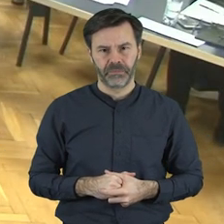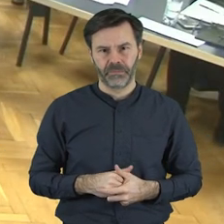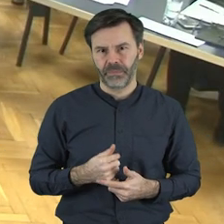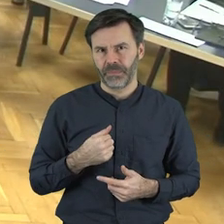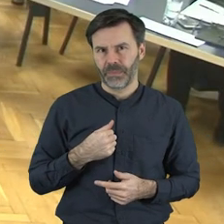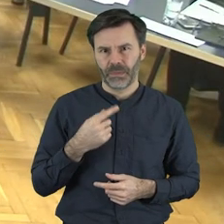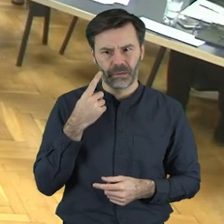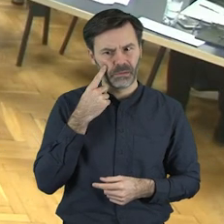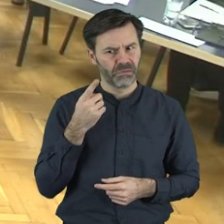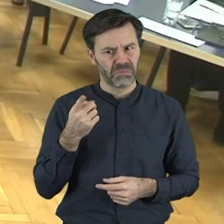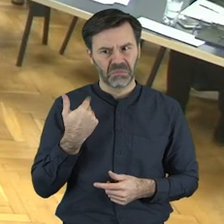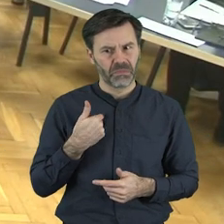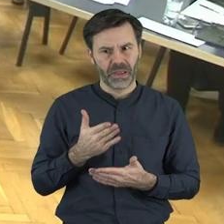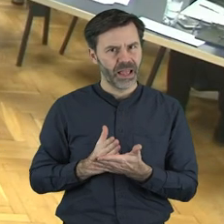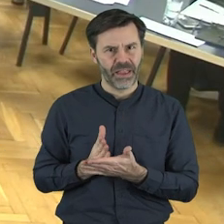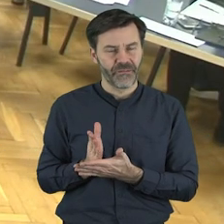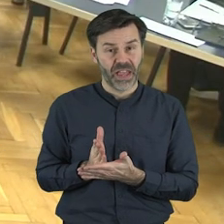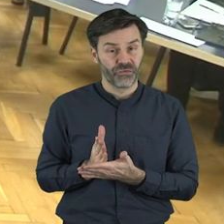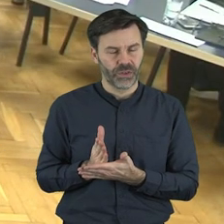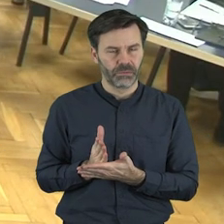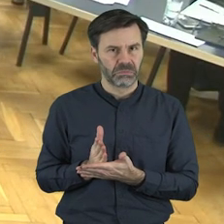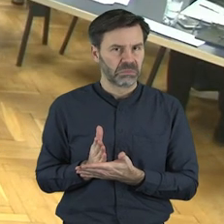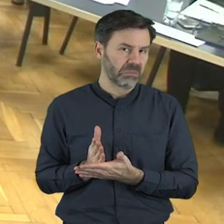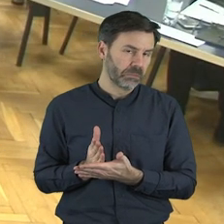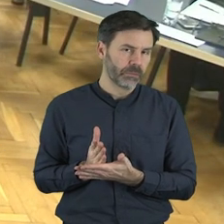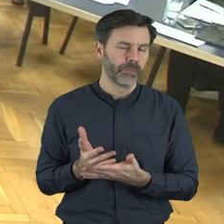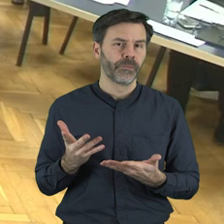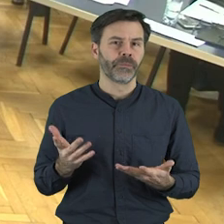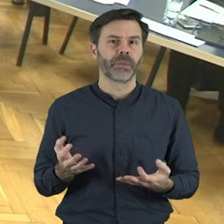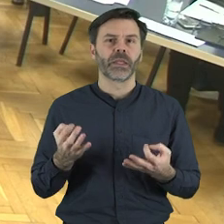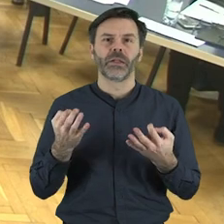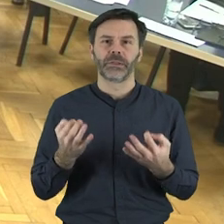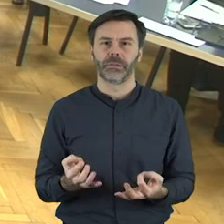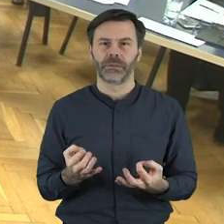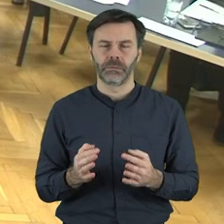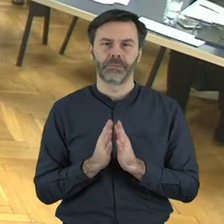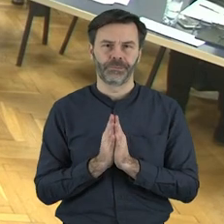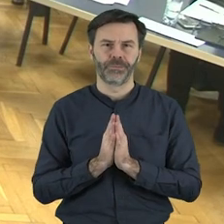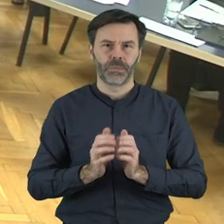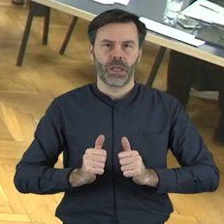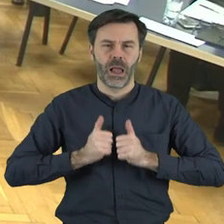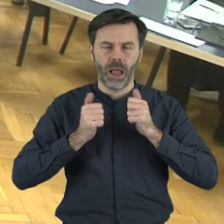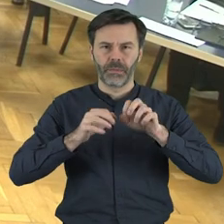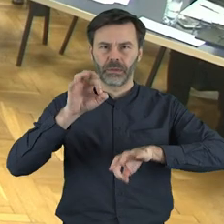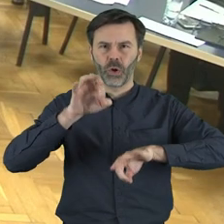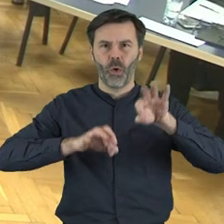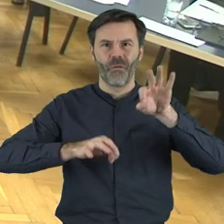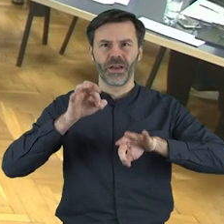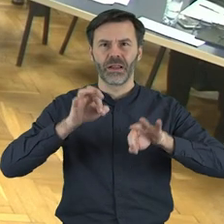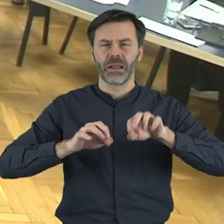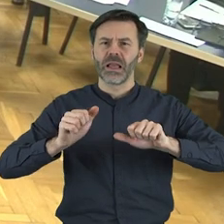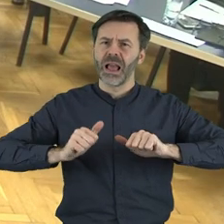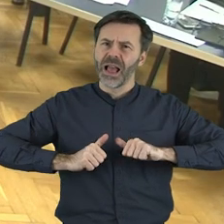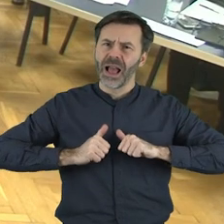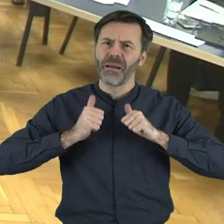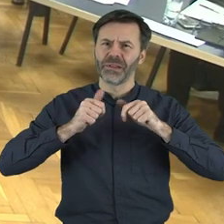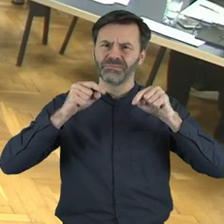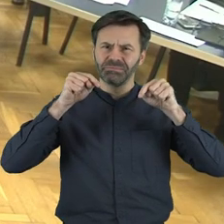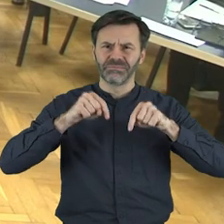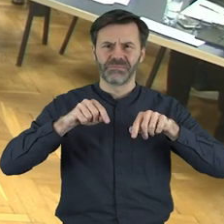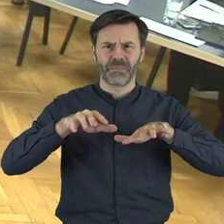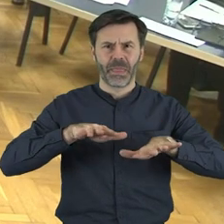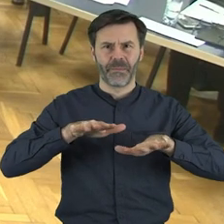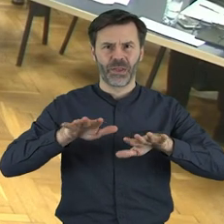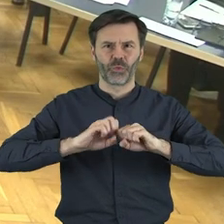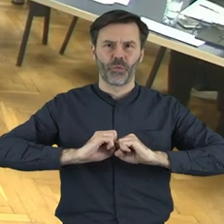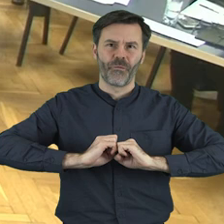dzisiaj poprosiliśmy o tę sesję, żeby mieć możliwość wyjaśnienia i odniesienia się do tych publikacji medialnych